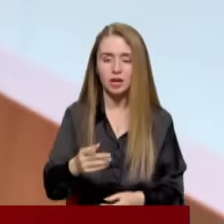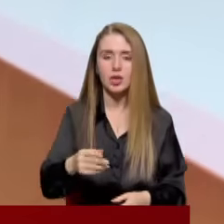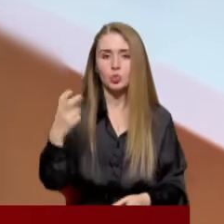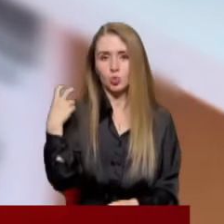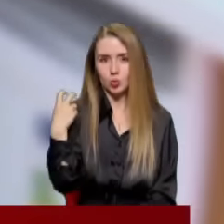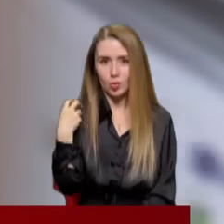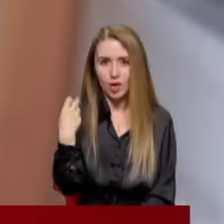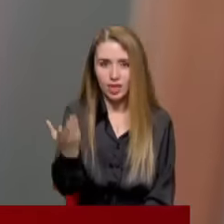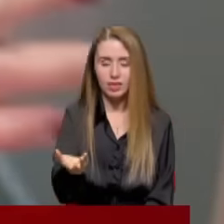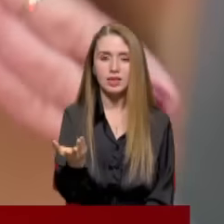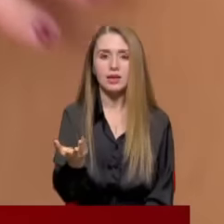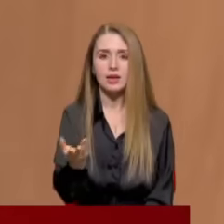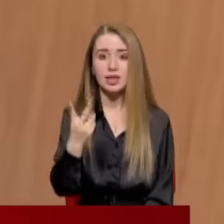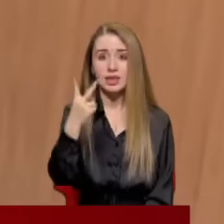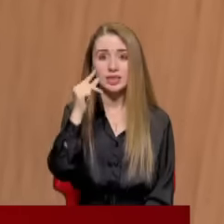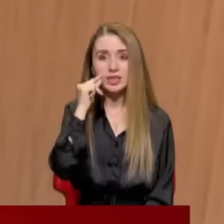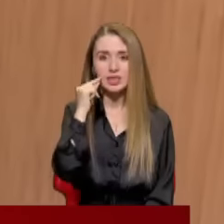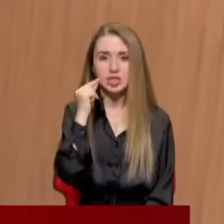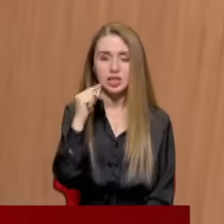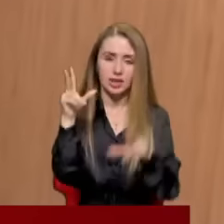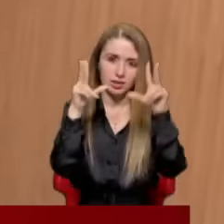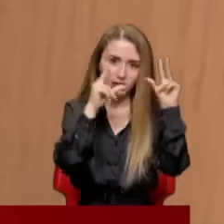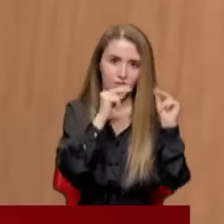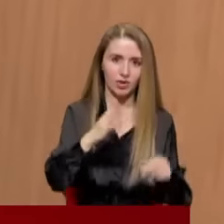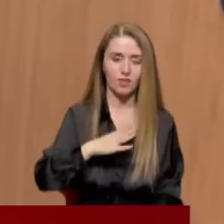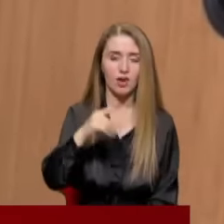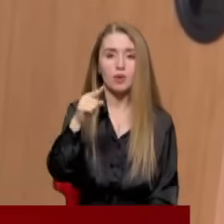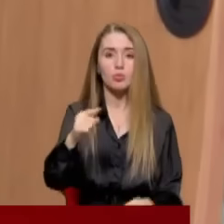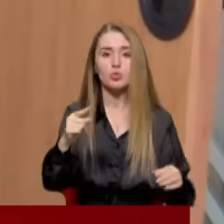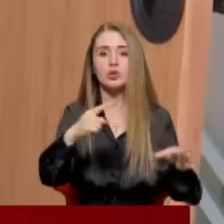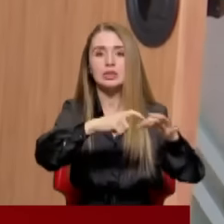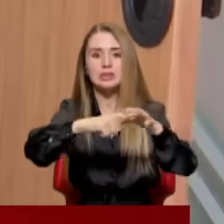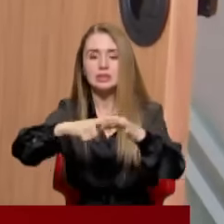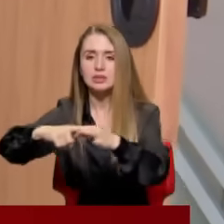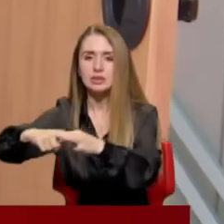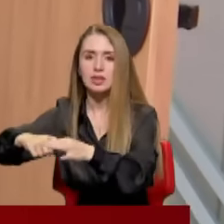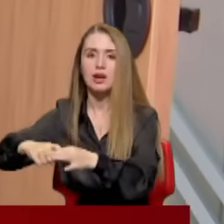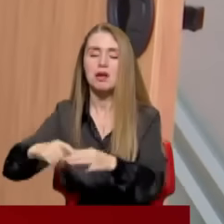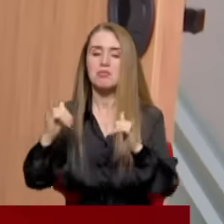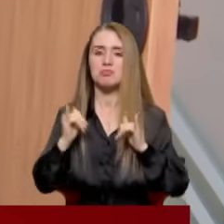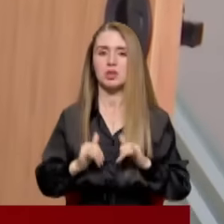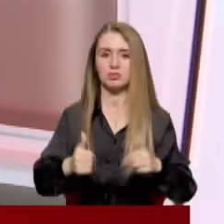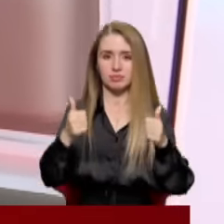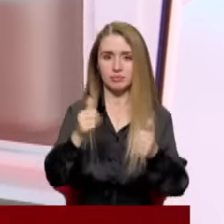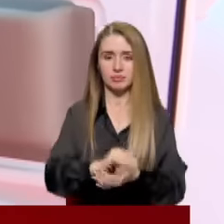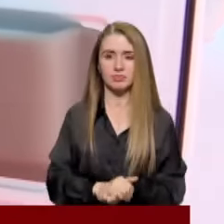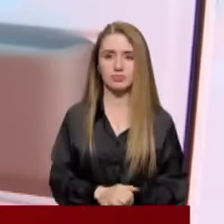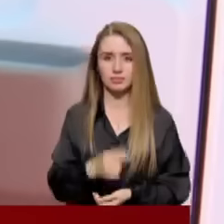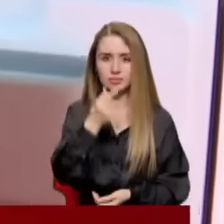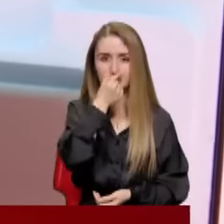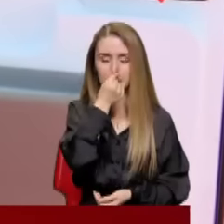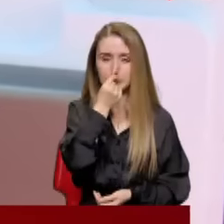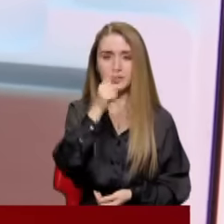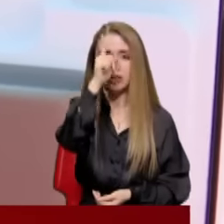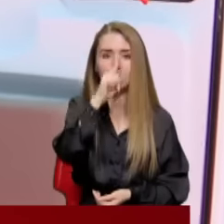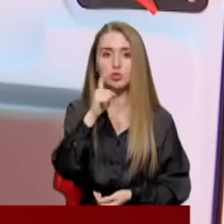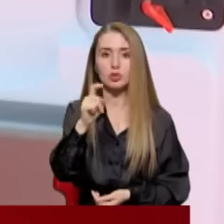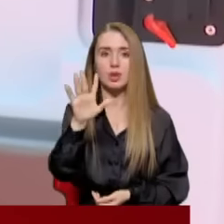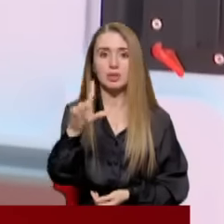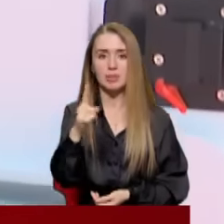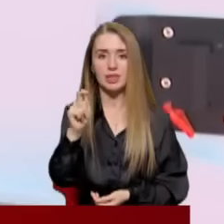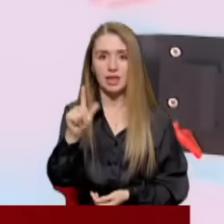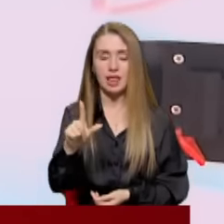tuvaleti ve iki kişilik yatağıyla bu karavan her türlü konfora sahip. Başlangıç fiyatımız 195